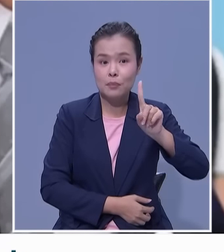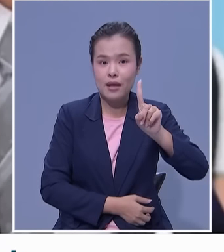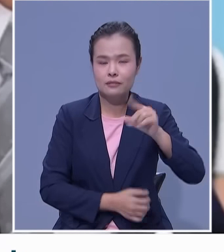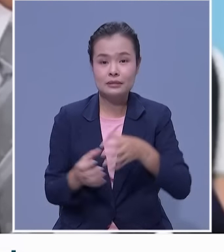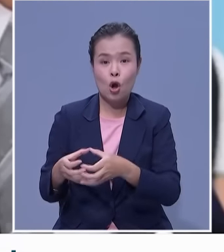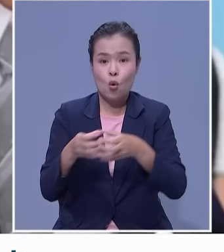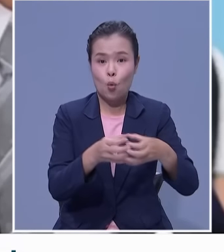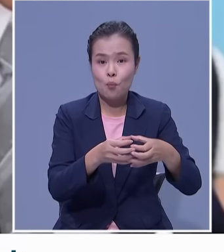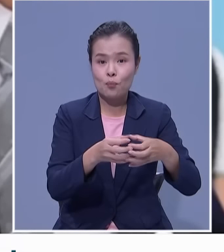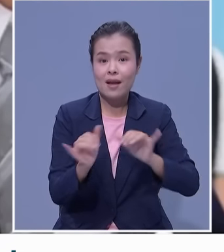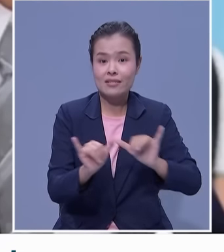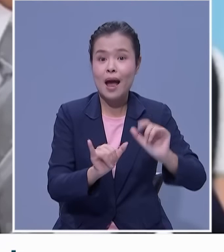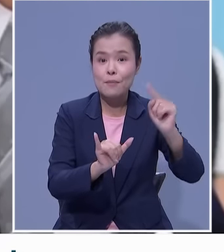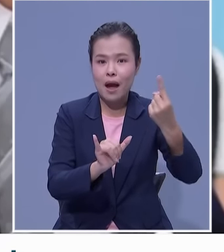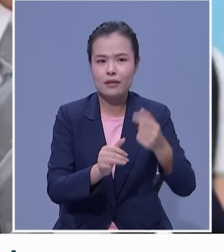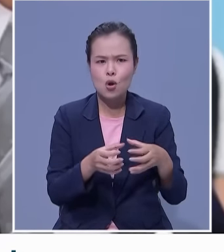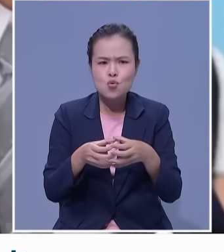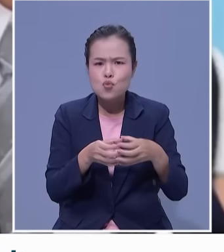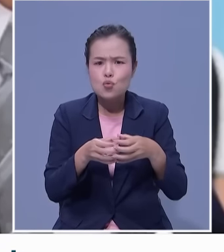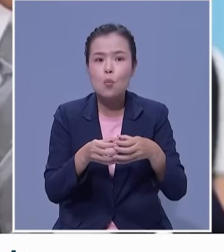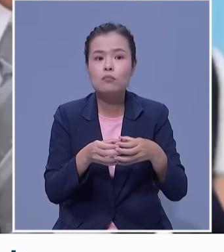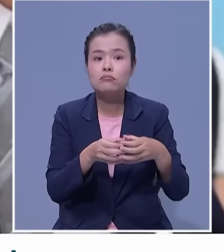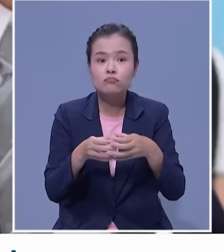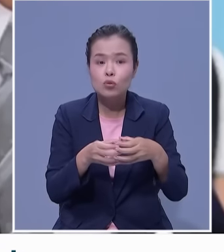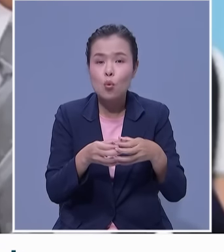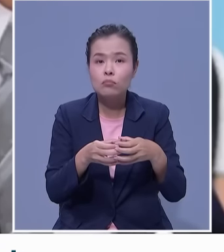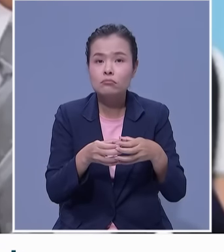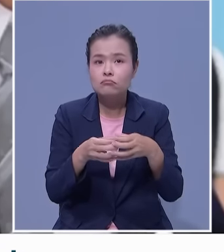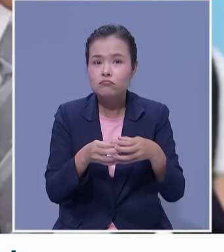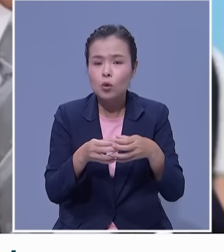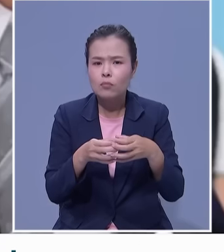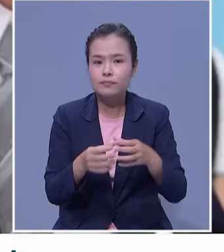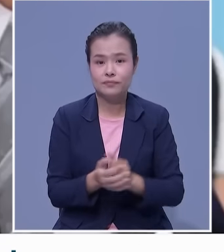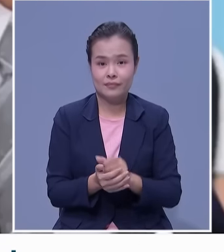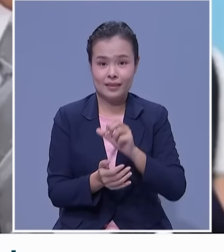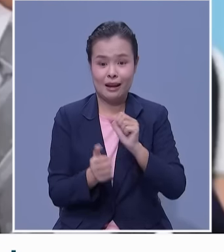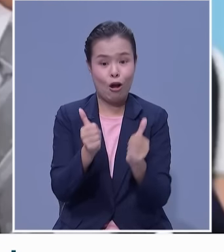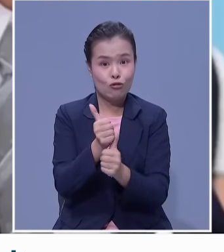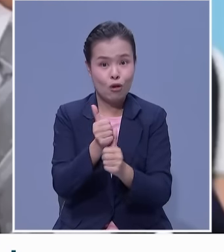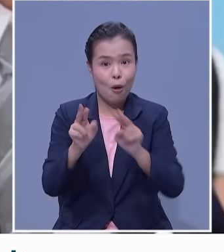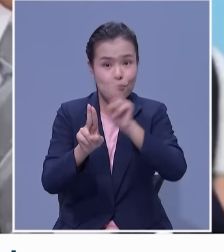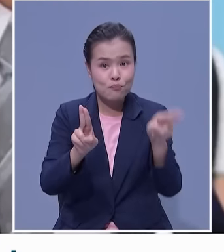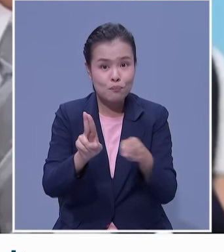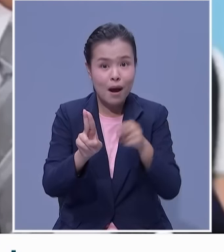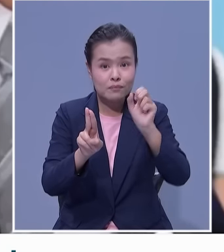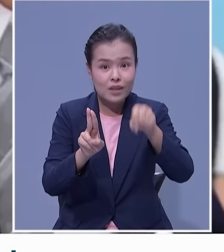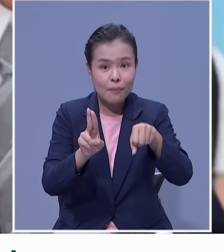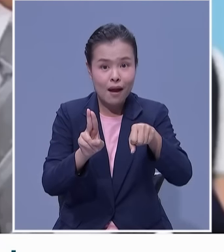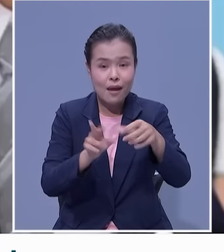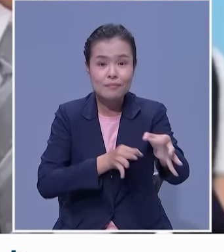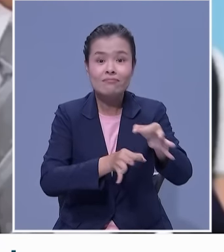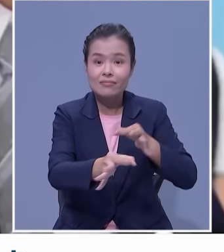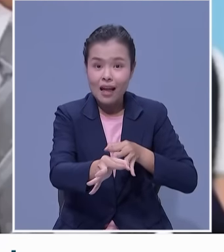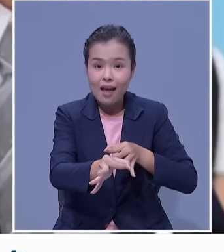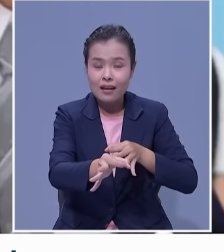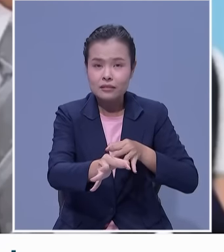ทำจากเต้ 007พวกกันรุกกลับสันติสันตินี่หมายถึงรองหัวหน้าพรรคพลังประชารัฐหรือเปล่าที่มาเสียบแทนใน